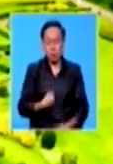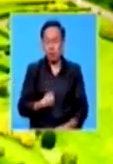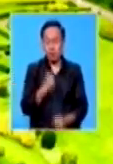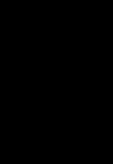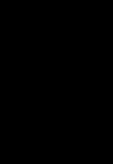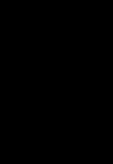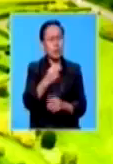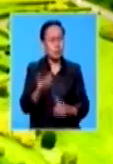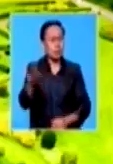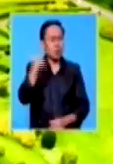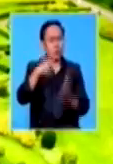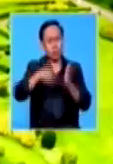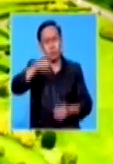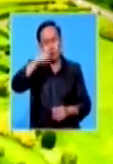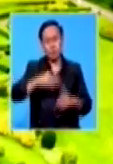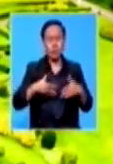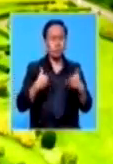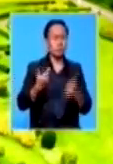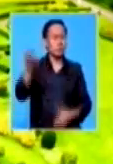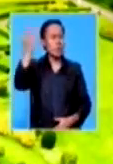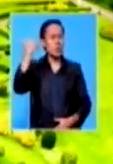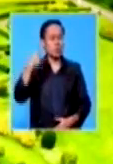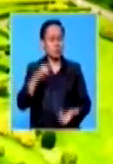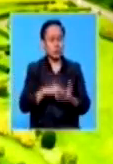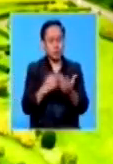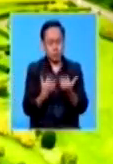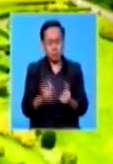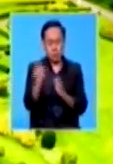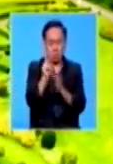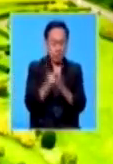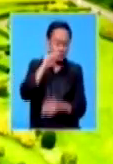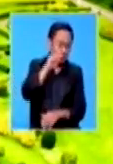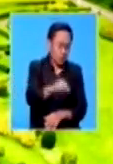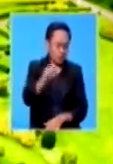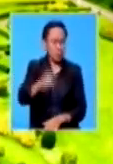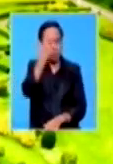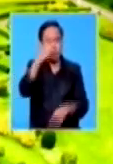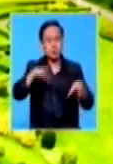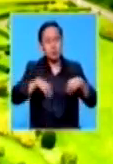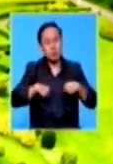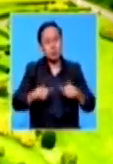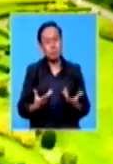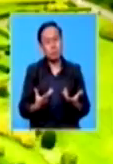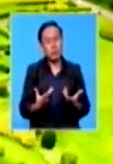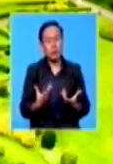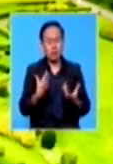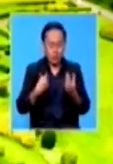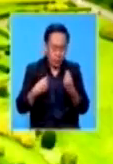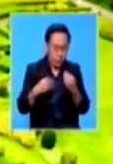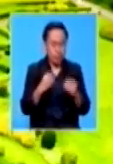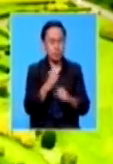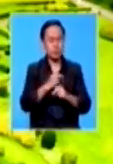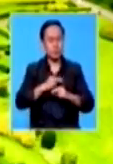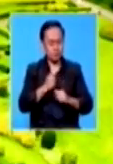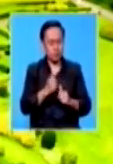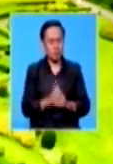บ้างครับหรือมันมีบางคนไม่เคารพกฎหมายมาก็ไม่รู้เหมือนกันมันทำให้เกิดแบบนี้นะเพราะนั้นอย่าให้มันเกิดอีก